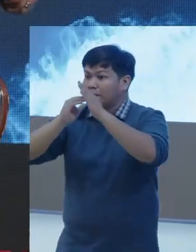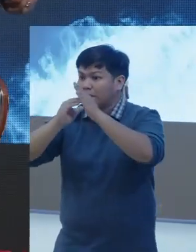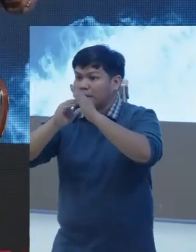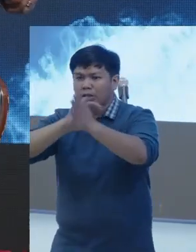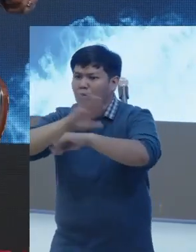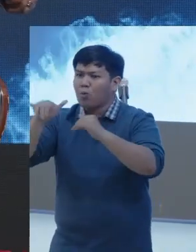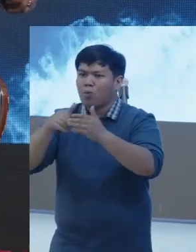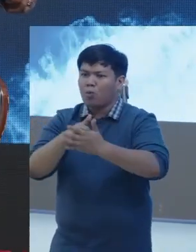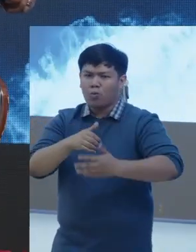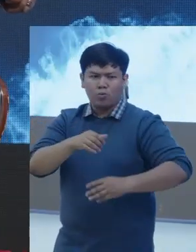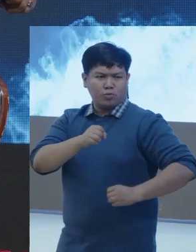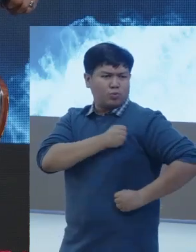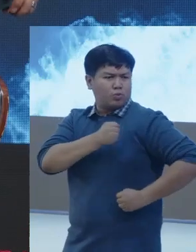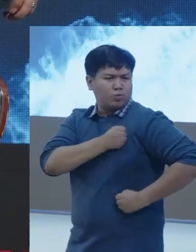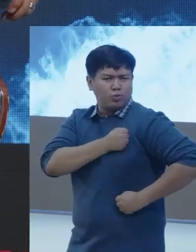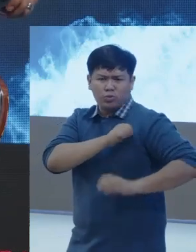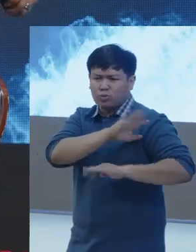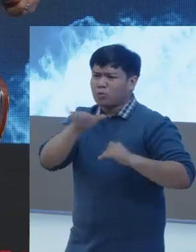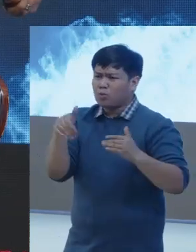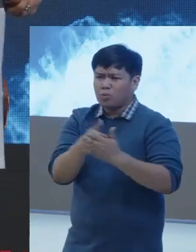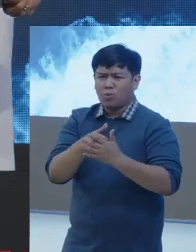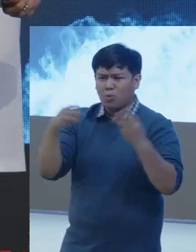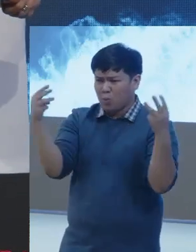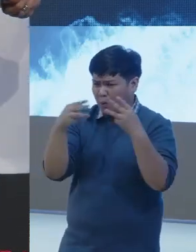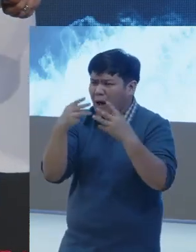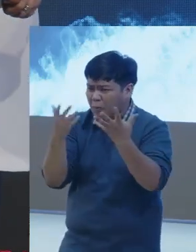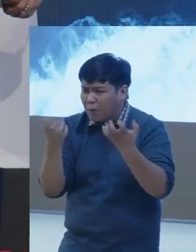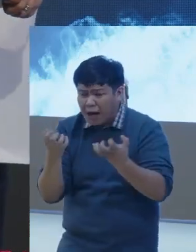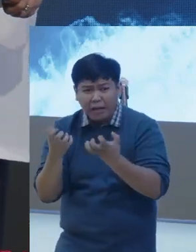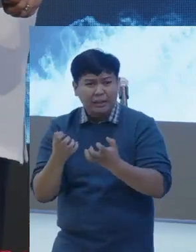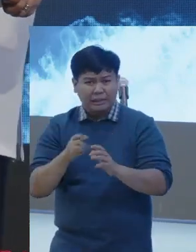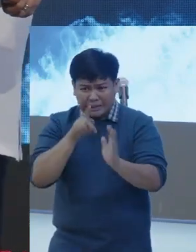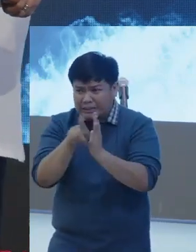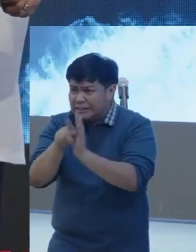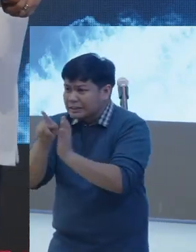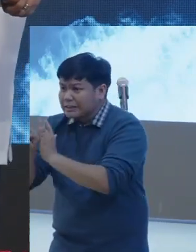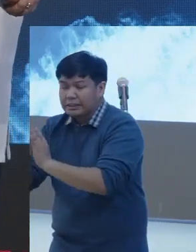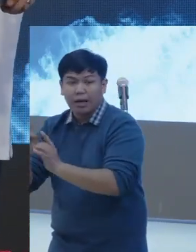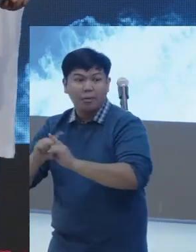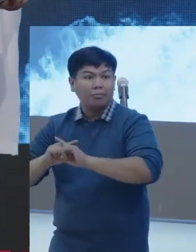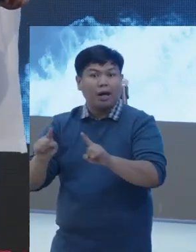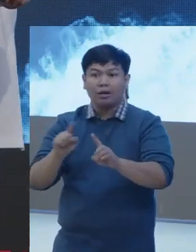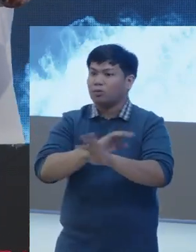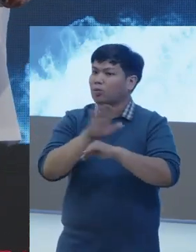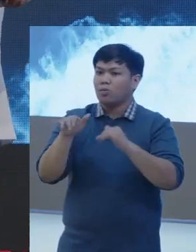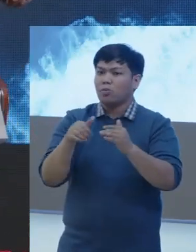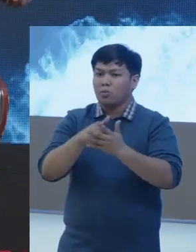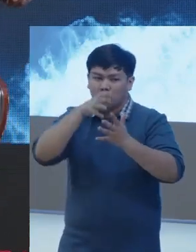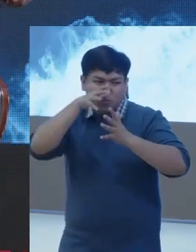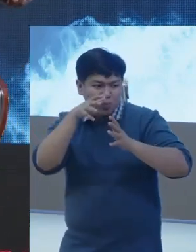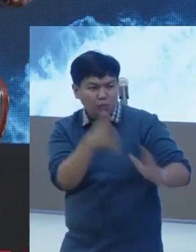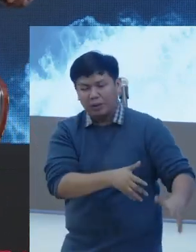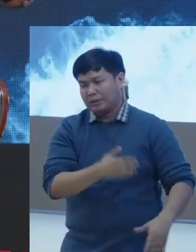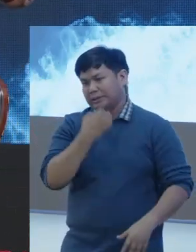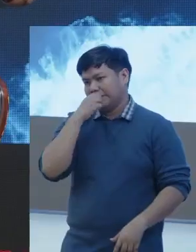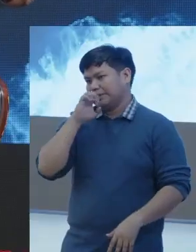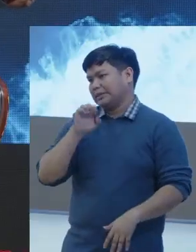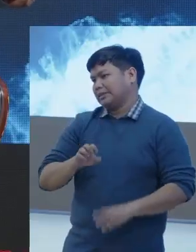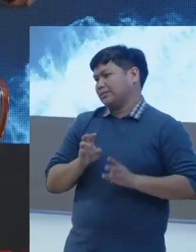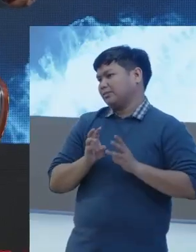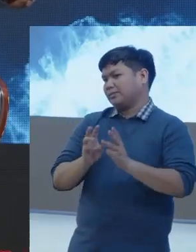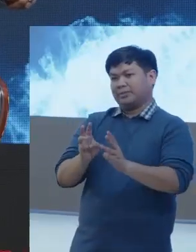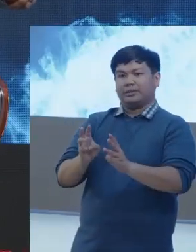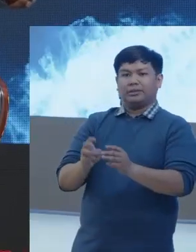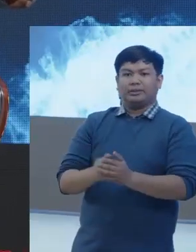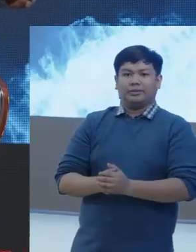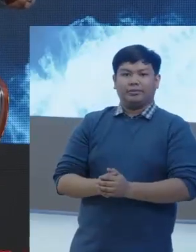kinakanta natin, ang ating Diyos ay Diyos ng himala. Siya ay